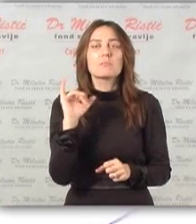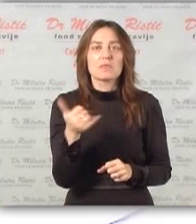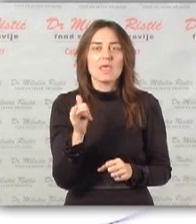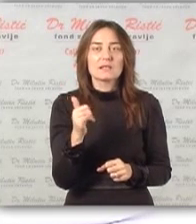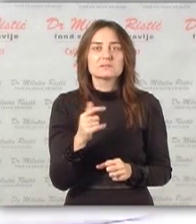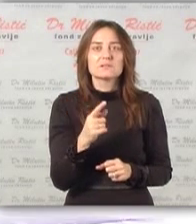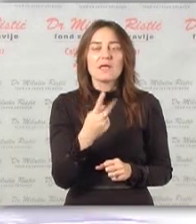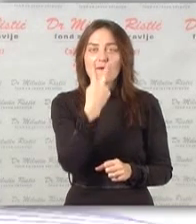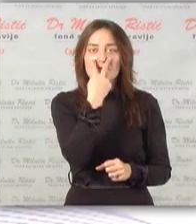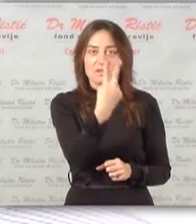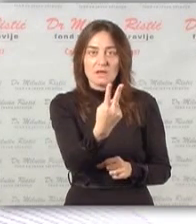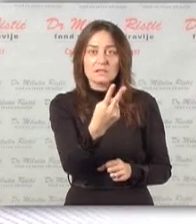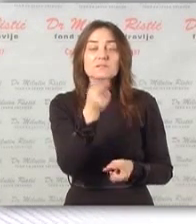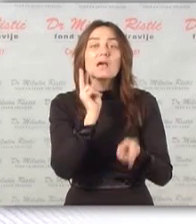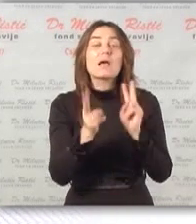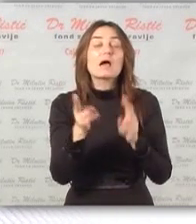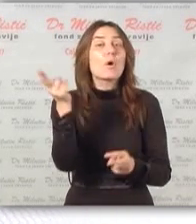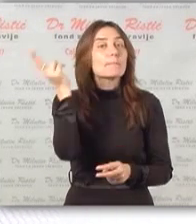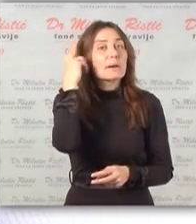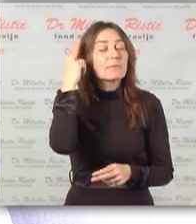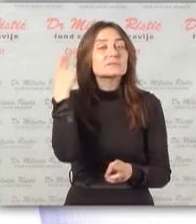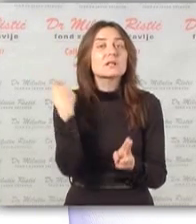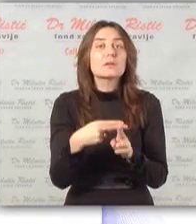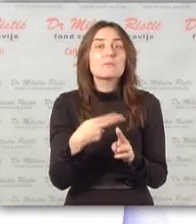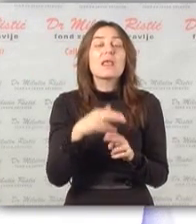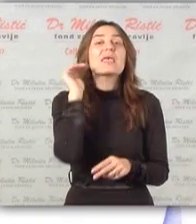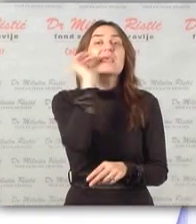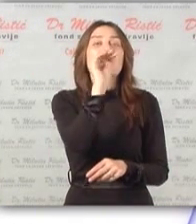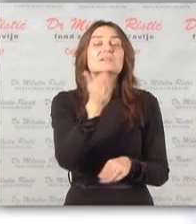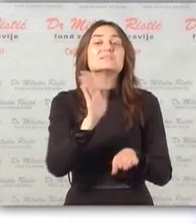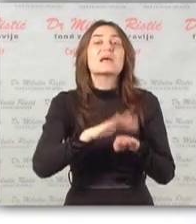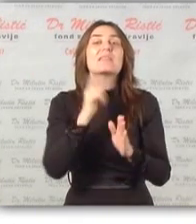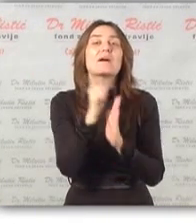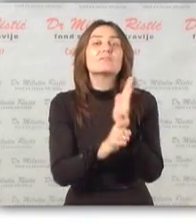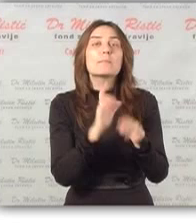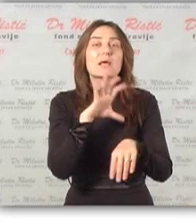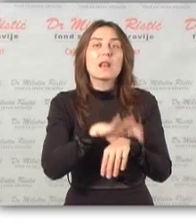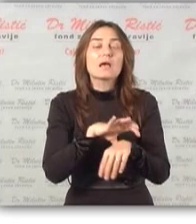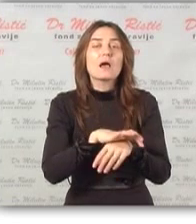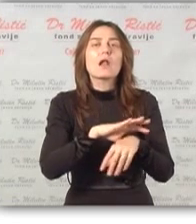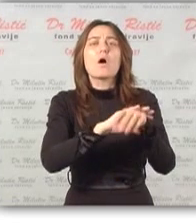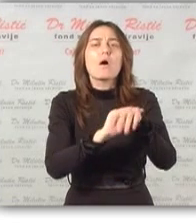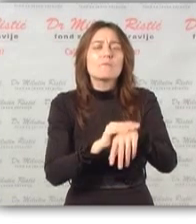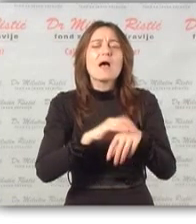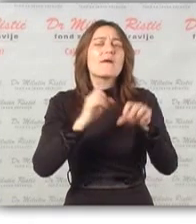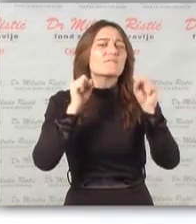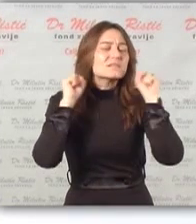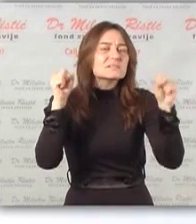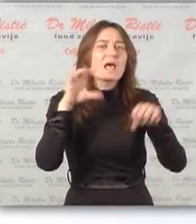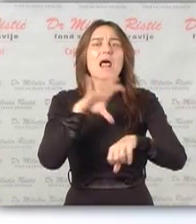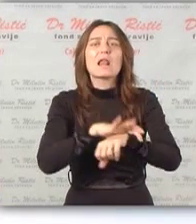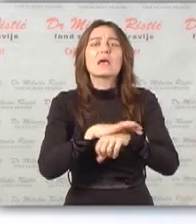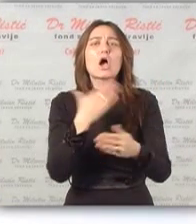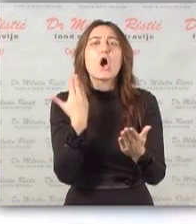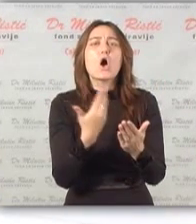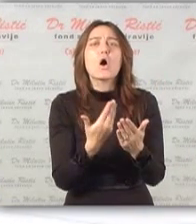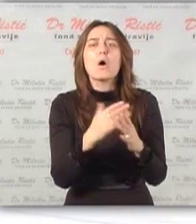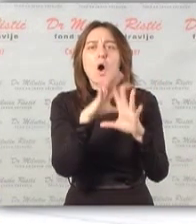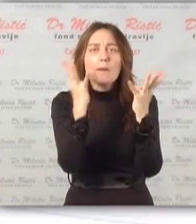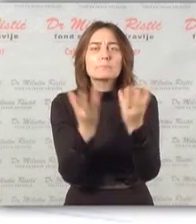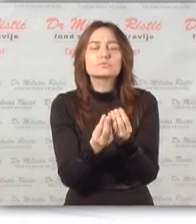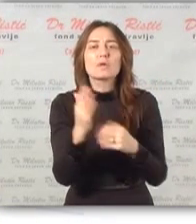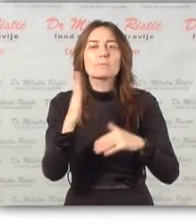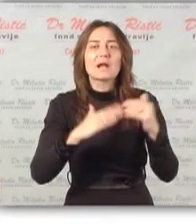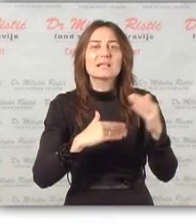radim jeste, znači vidjeli ste, kako prepoznati bolest, javiti se na vreme lekaru, ortopedu, fizijatru, lekaru